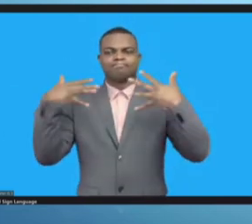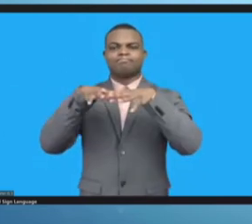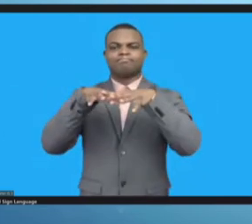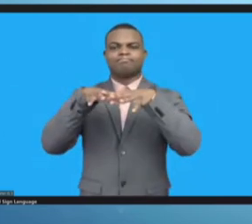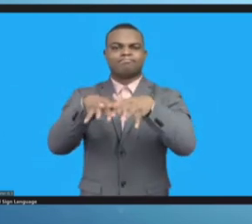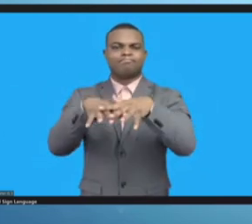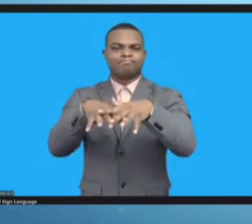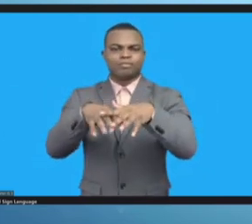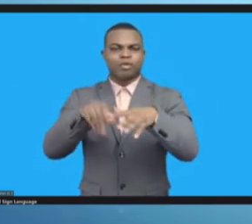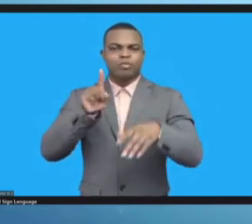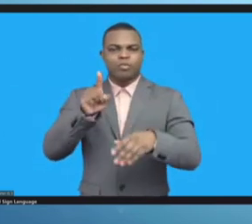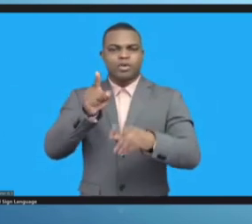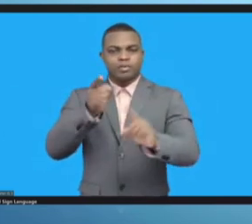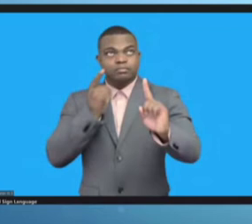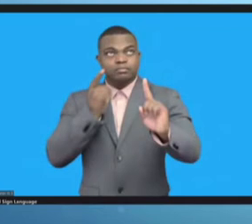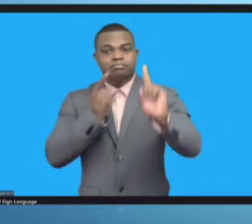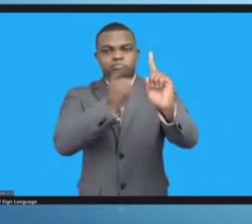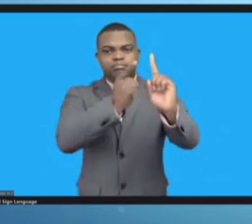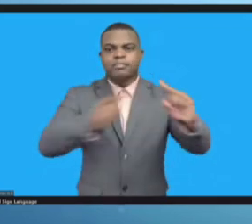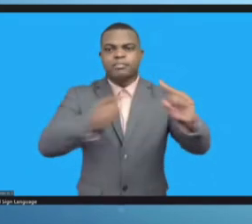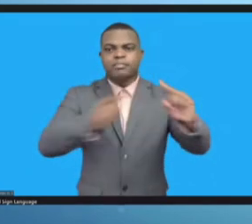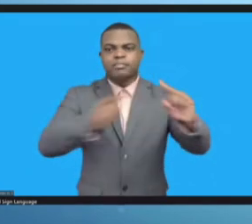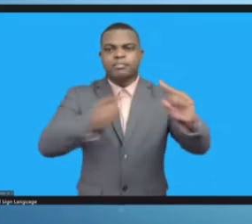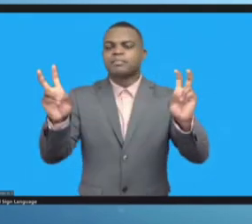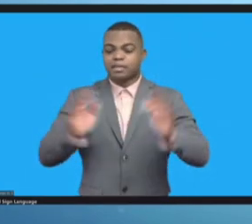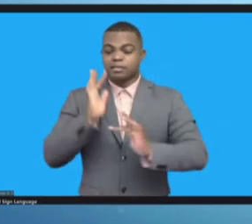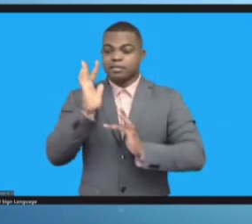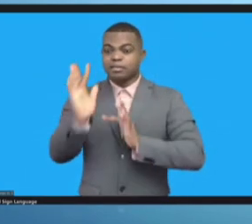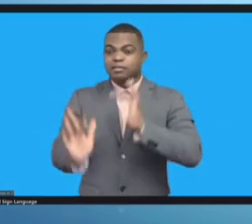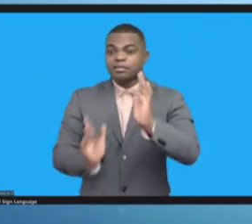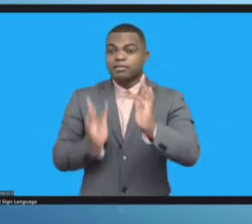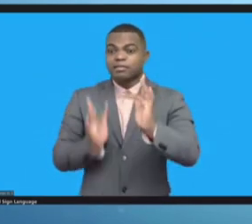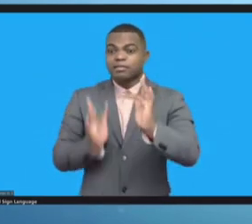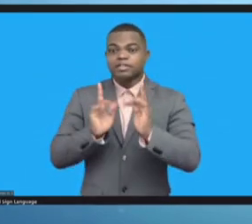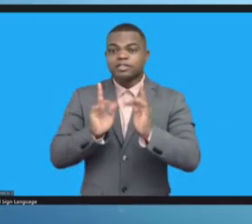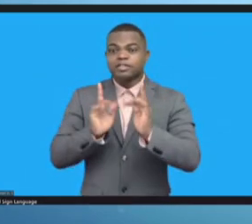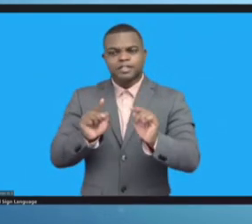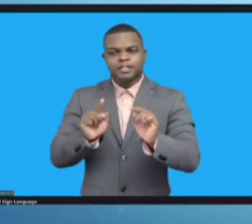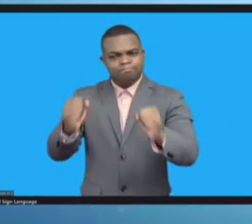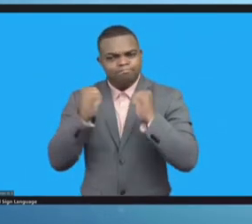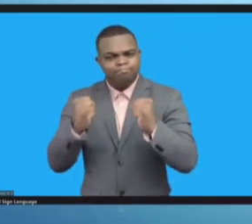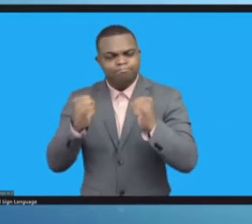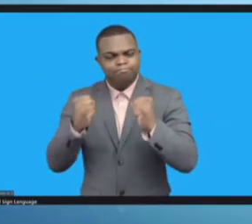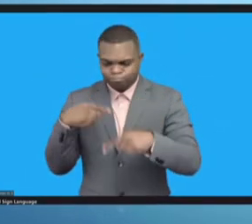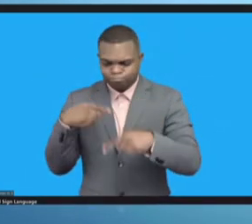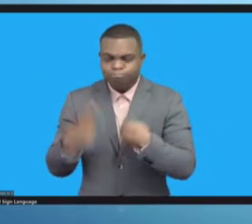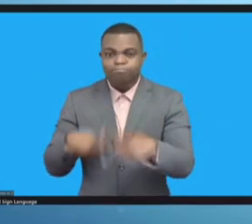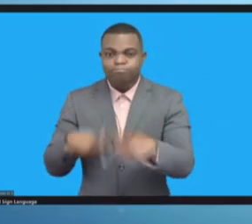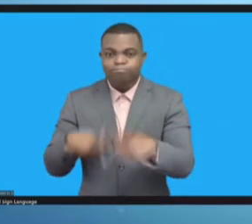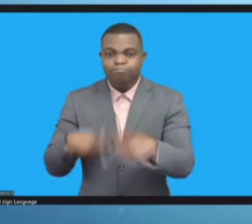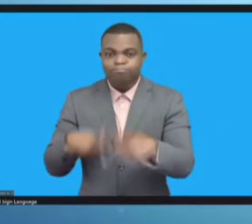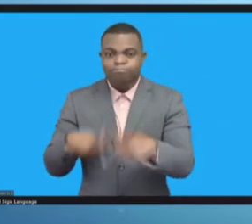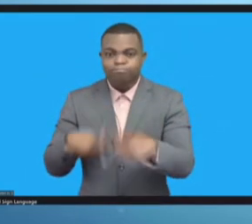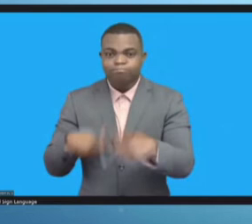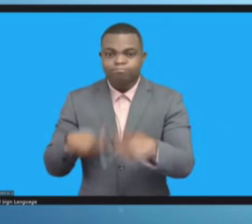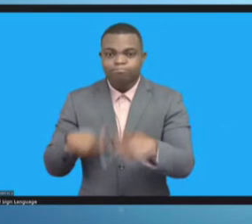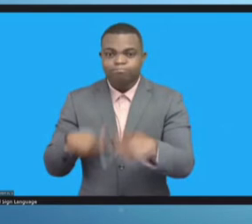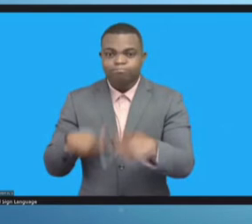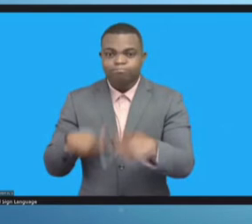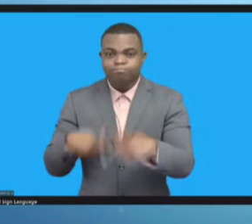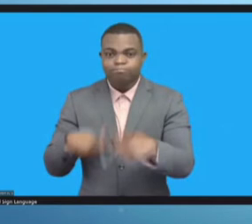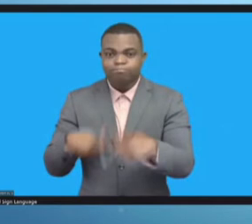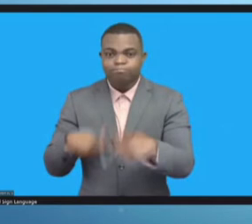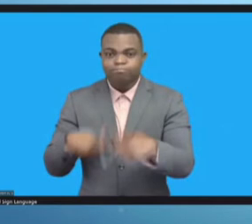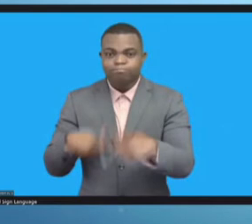faveur d'un avenir commun, ouvre officiellement aujourd'hui ici à Addis Abeba, capitale africaine, du 28 novembre jusqu'au